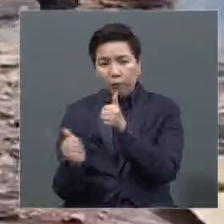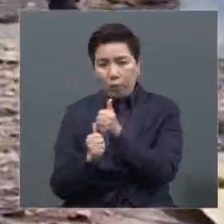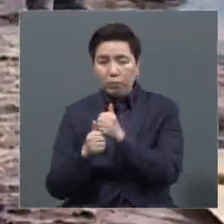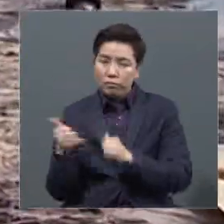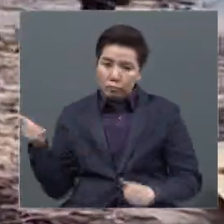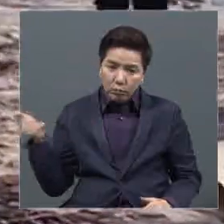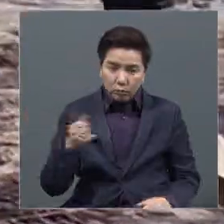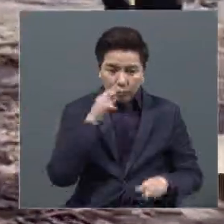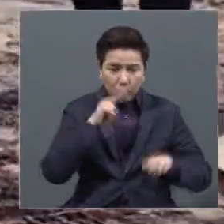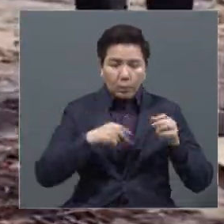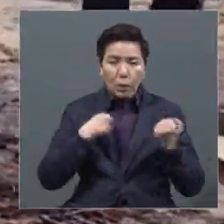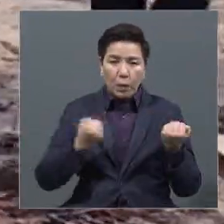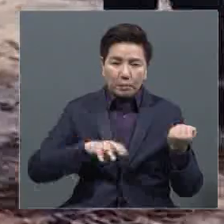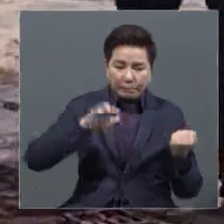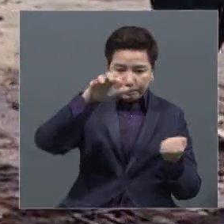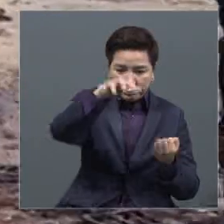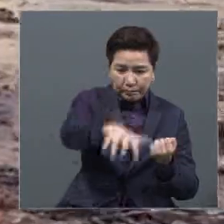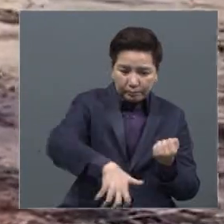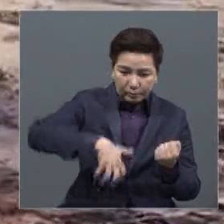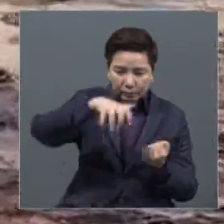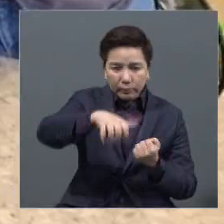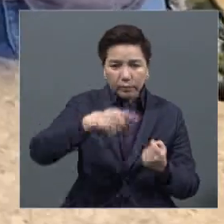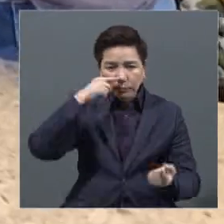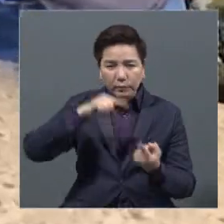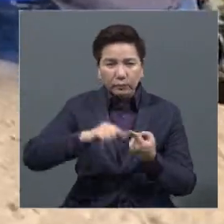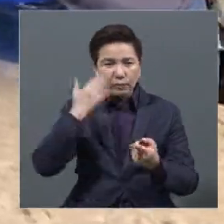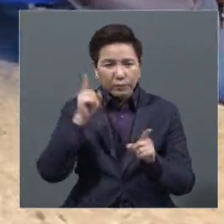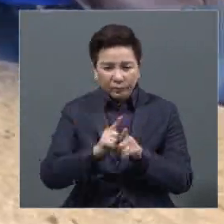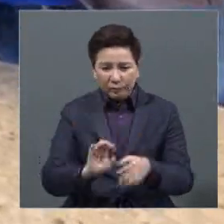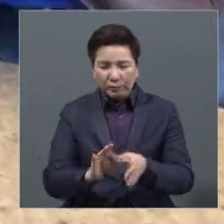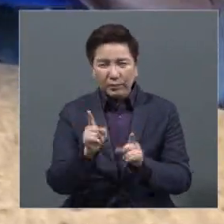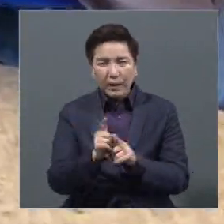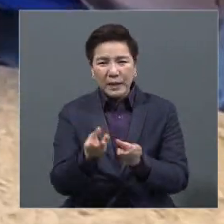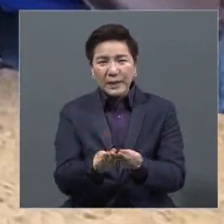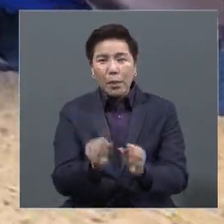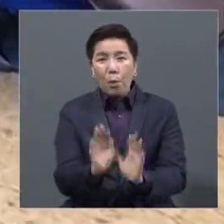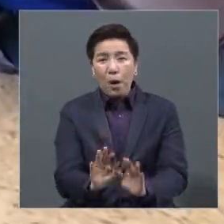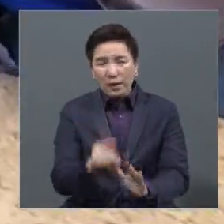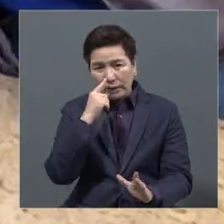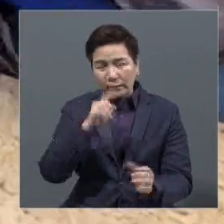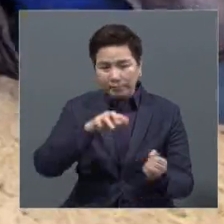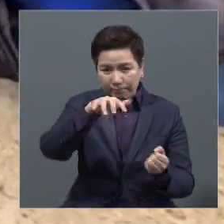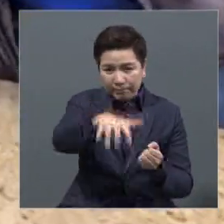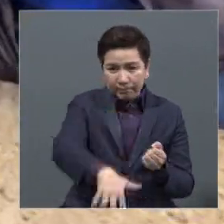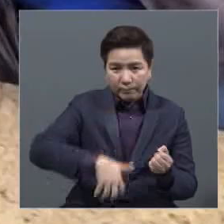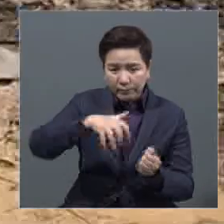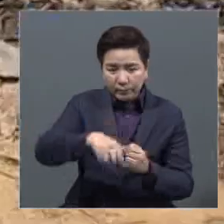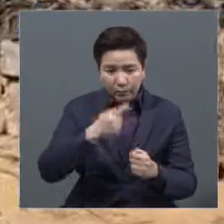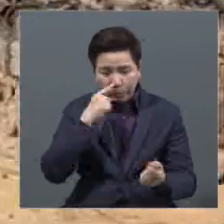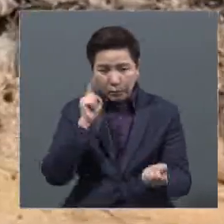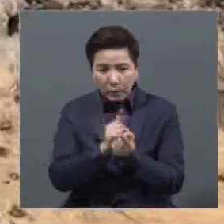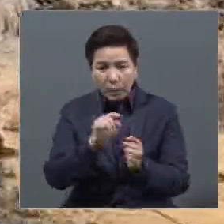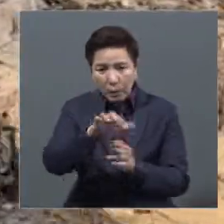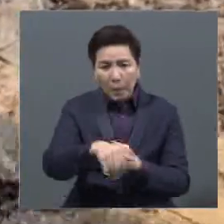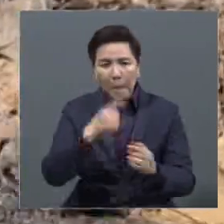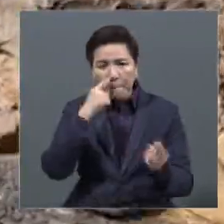เขามีการนำรถแบ็คโคไปขุดดินในจุดที่คาดว่าจะมีการลักลอบฝังสารเคมีแล้วจากการตรวจสอบพอขุด